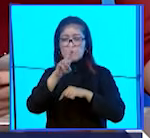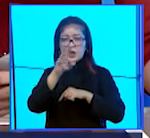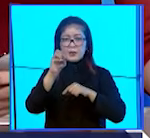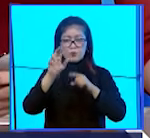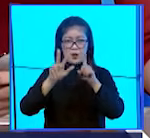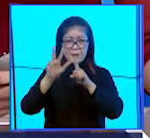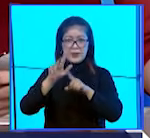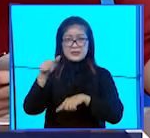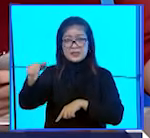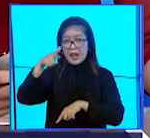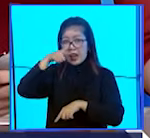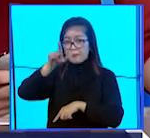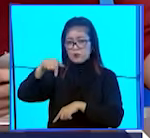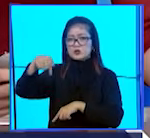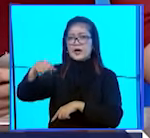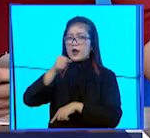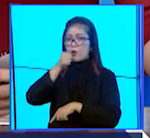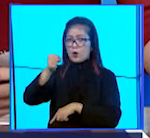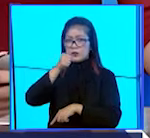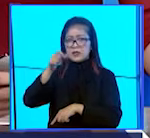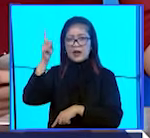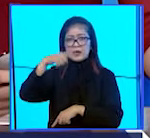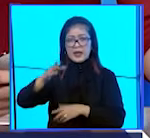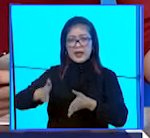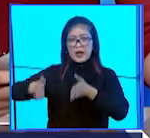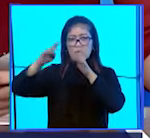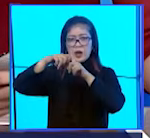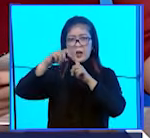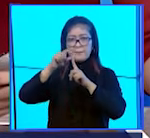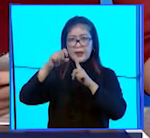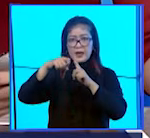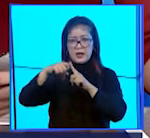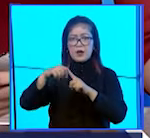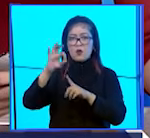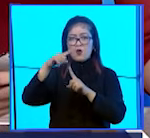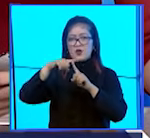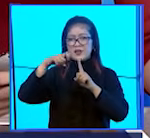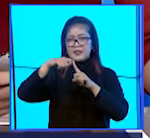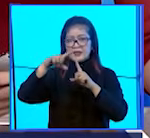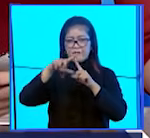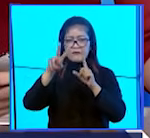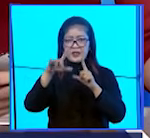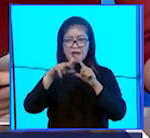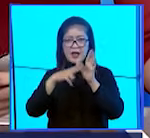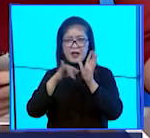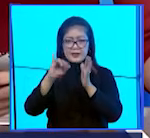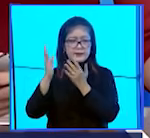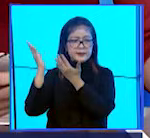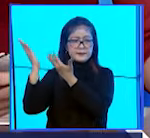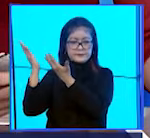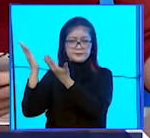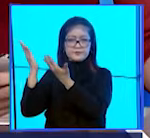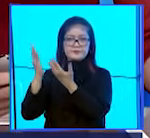laporan reporter Ririn Oktaviani serta juru kamera Didit Oktavian dan Firman Syah dari Gedung KPK Jakarta.